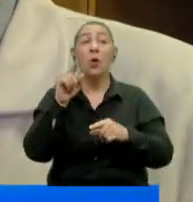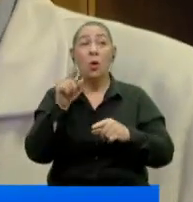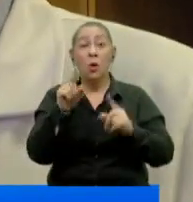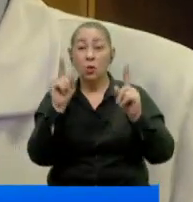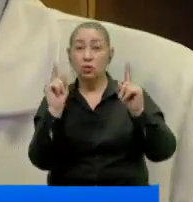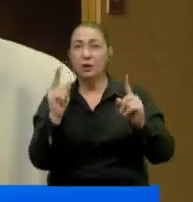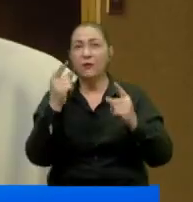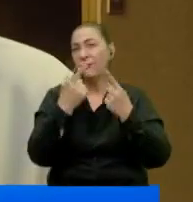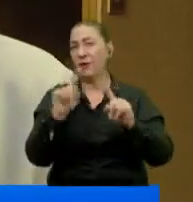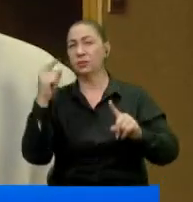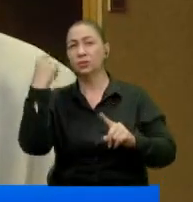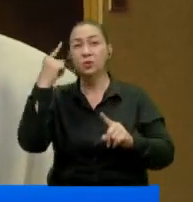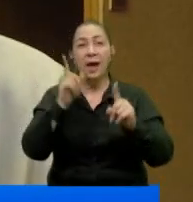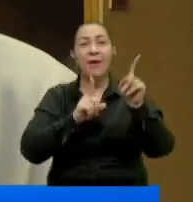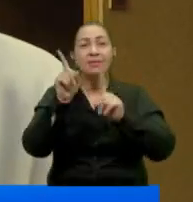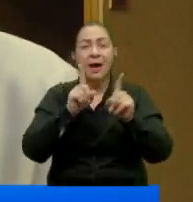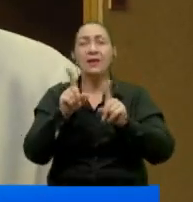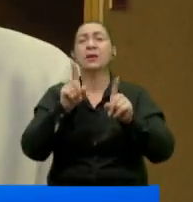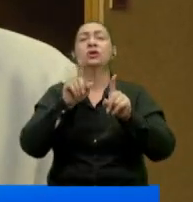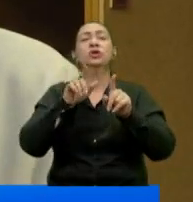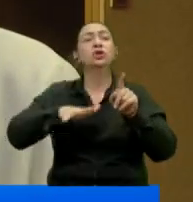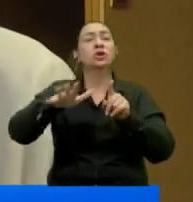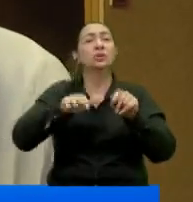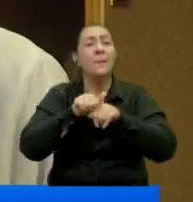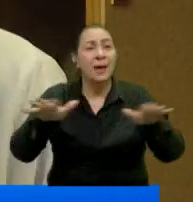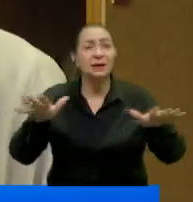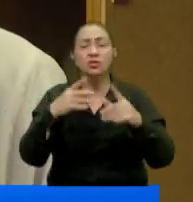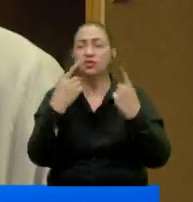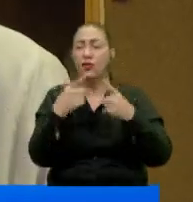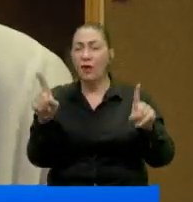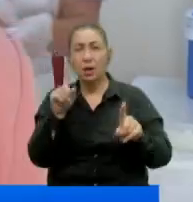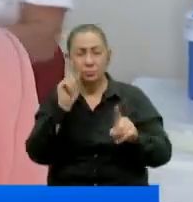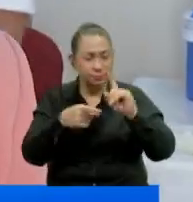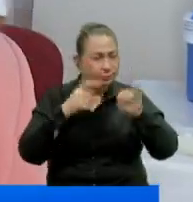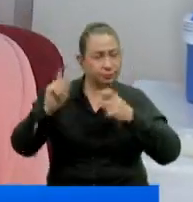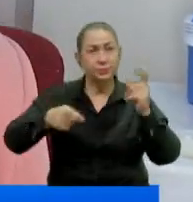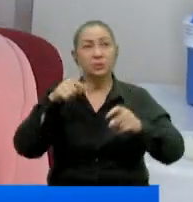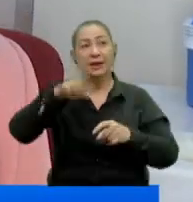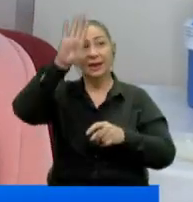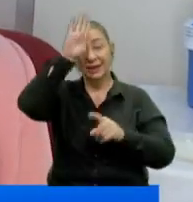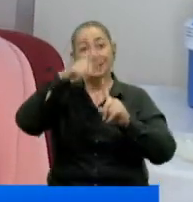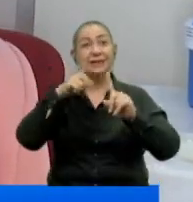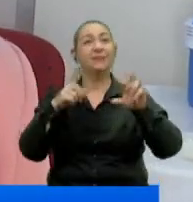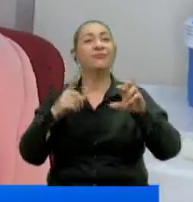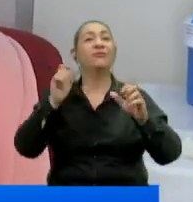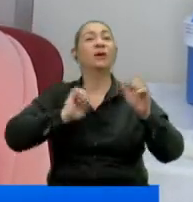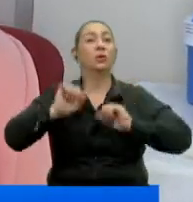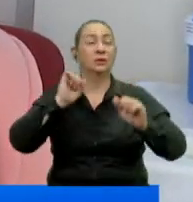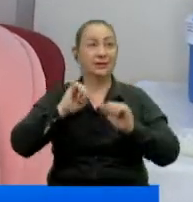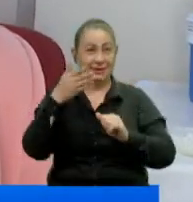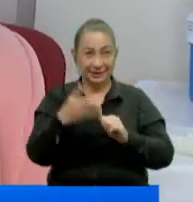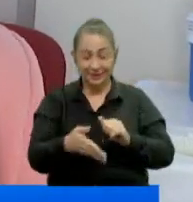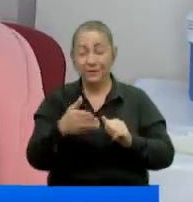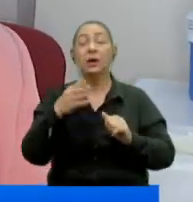biraz daha farklı düşünüyor. İnternette, sosyal medyada farklı bilgilere çok çabuk ulaşabiliyor. Burası İstanbul Tıp Fakültesi Aşılama